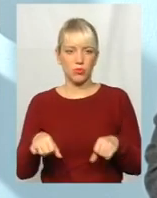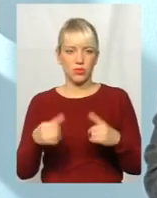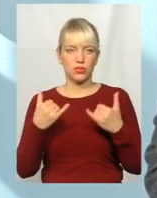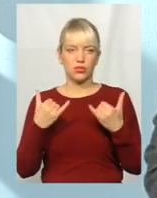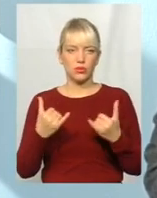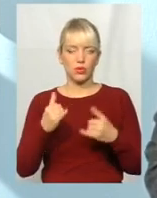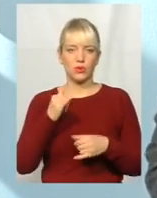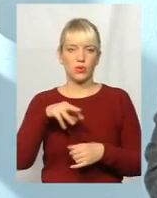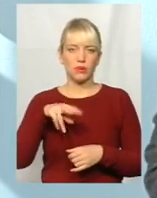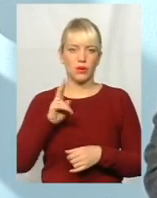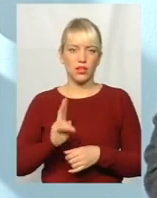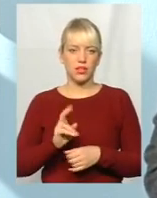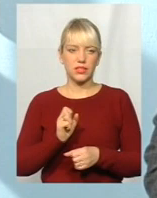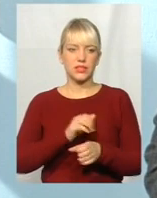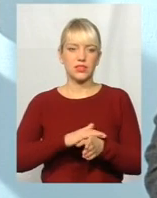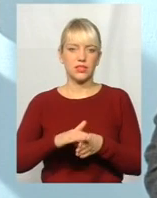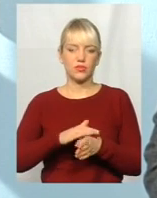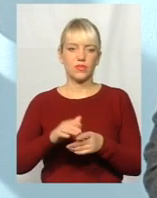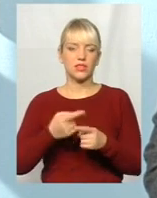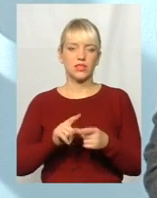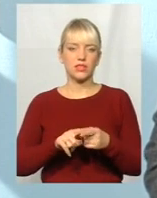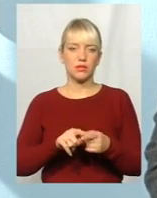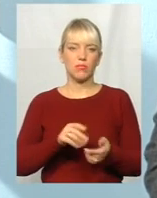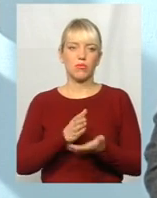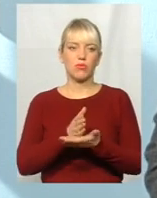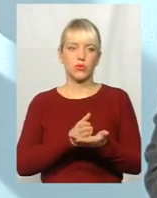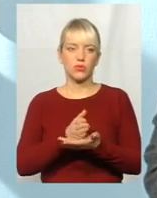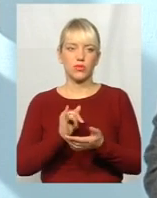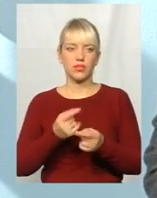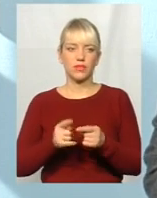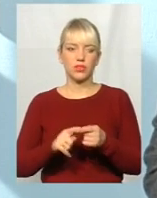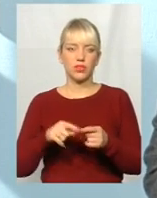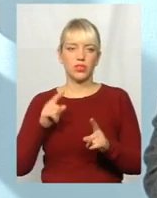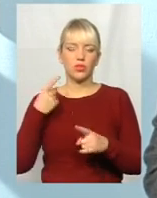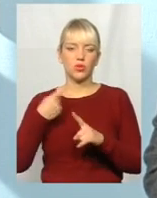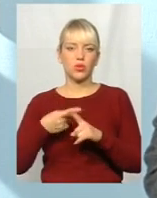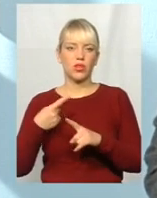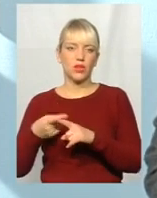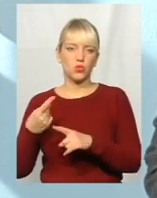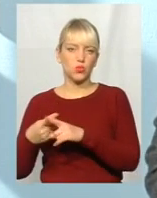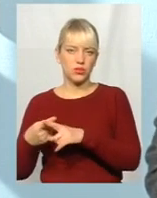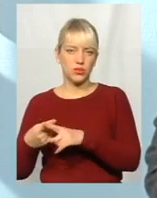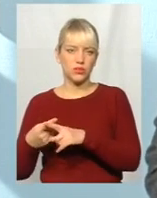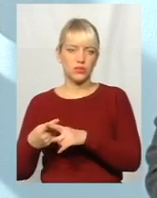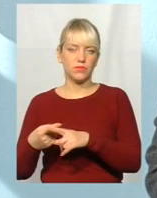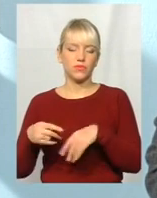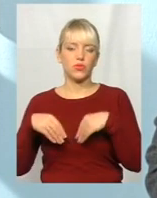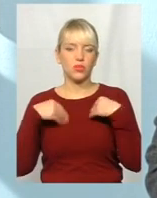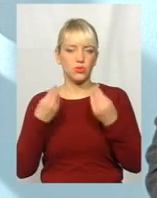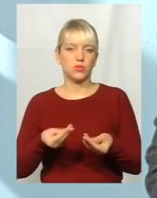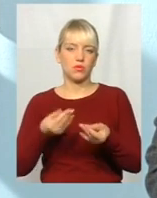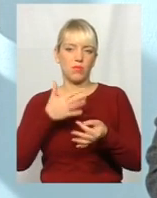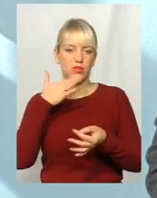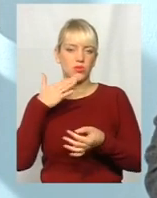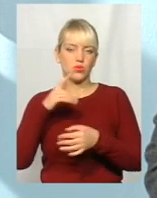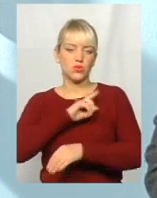сьогодні ОМК здійснювати ці послуги, і вони додають надзвичайних зусиль, щоб зробити людям